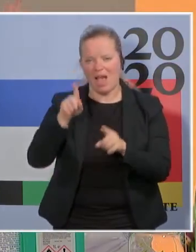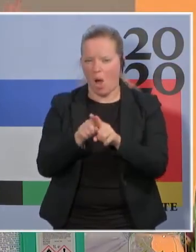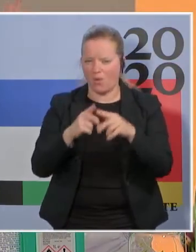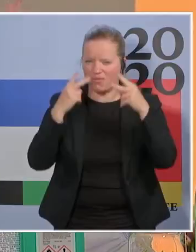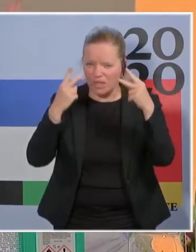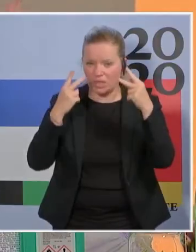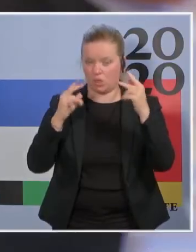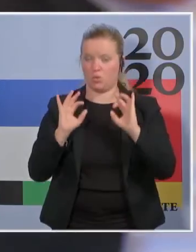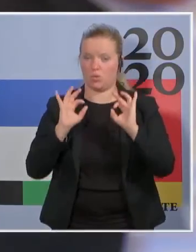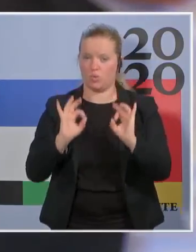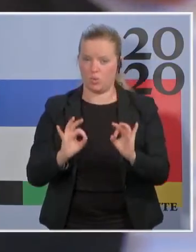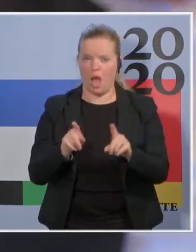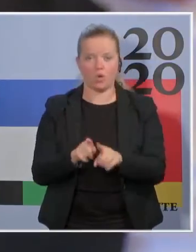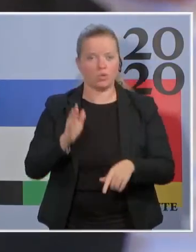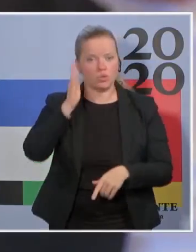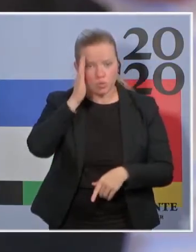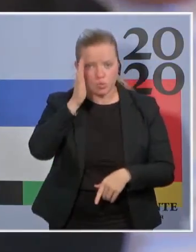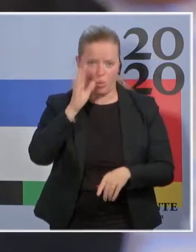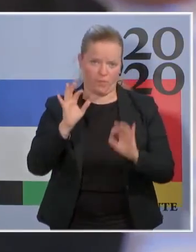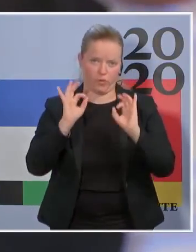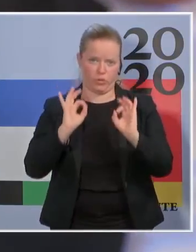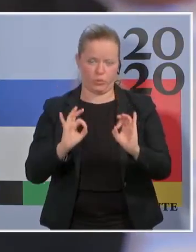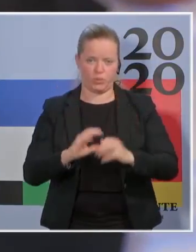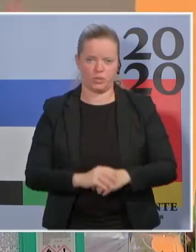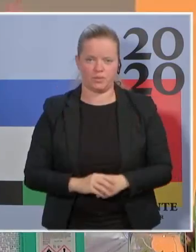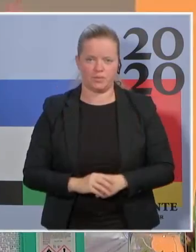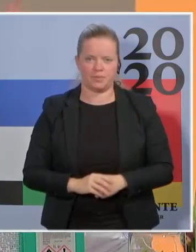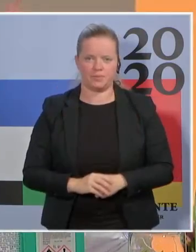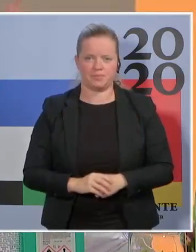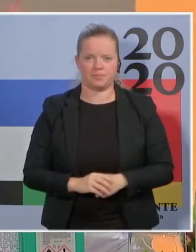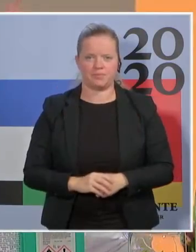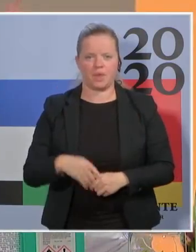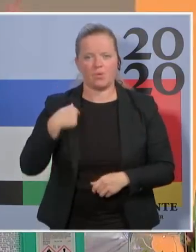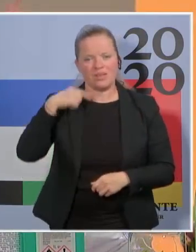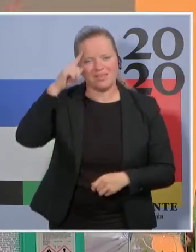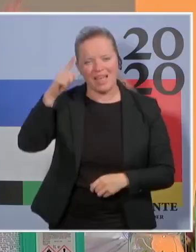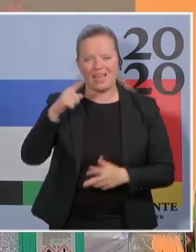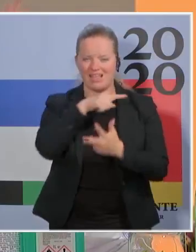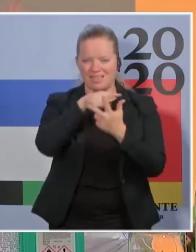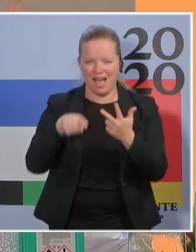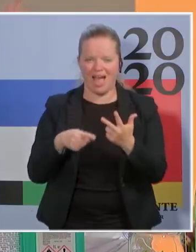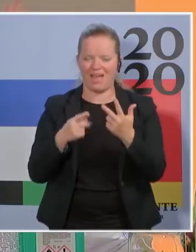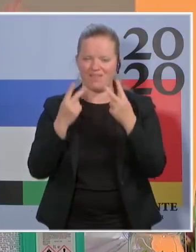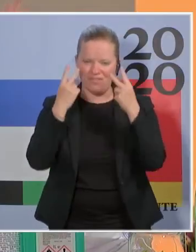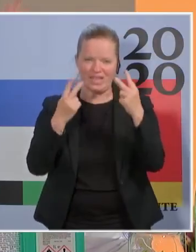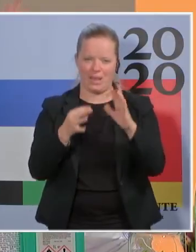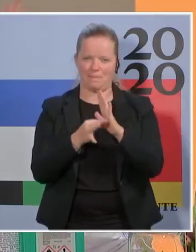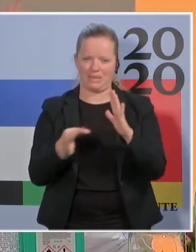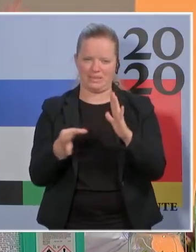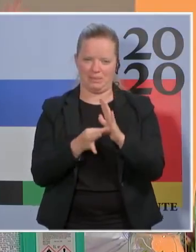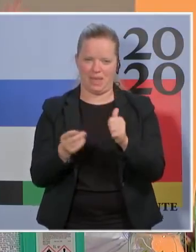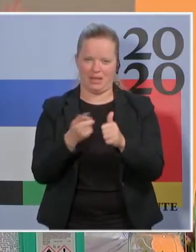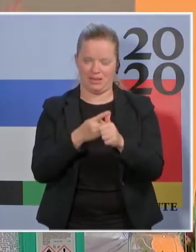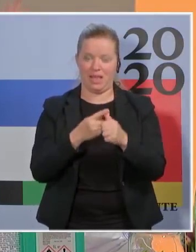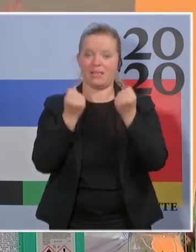und wird auch in der Zukunft gut sein. Und ich denke, es sind diese drei wesentlichen Prinzipien,